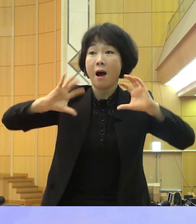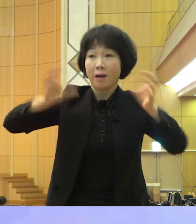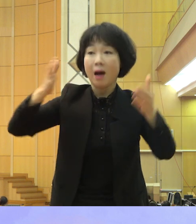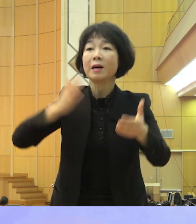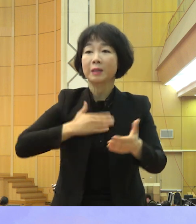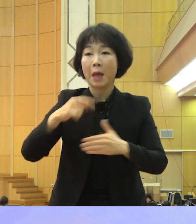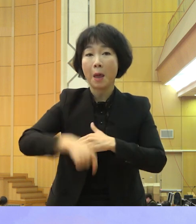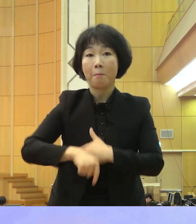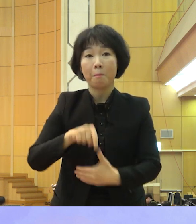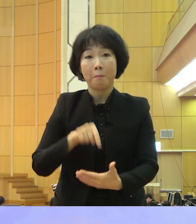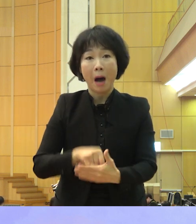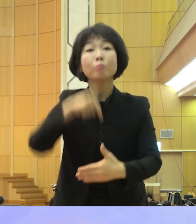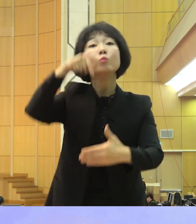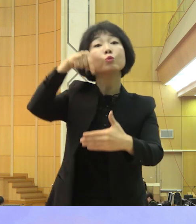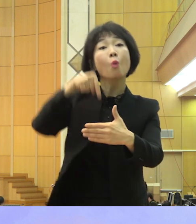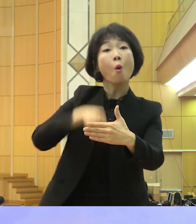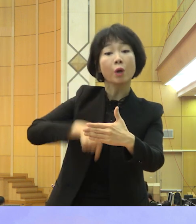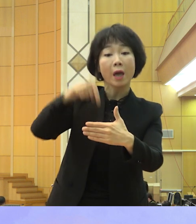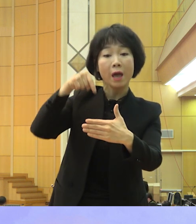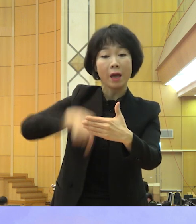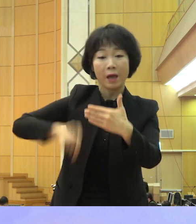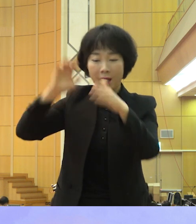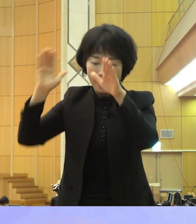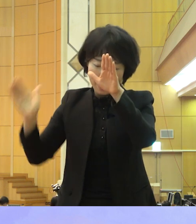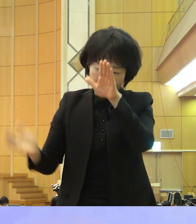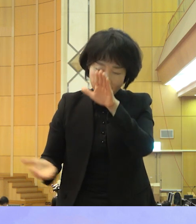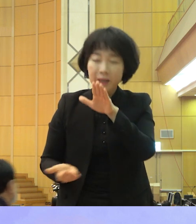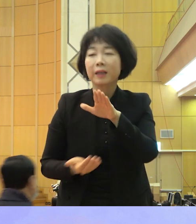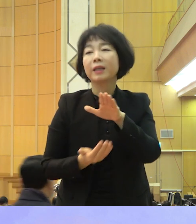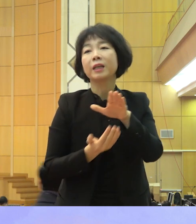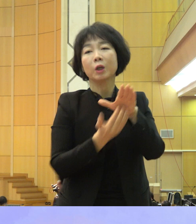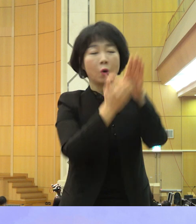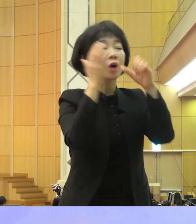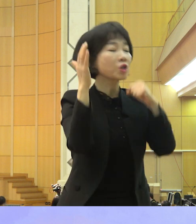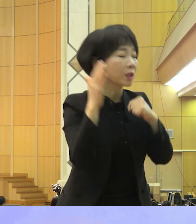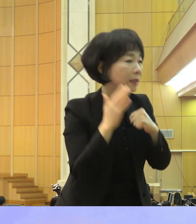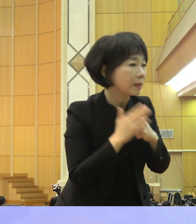하늘나라 내 맘속에